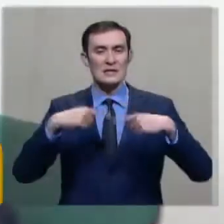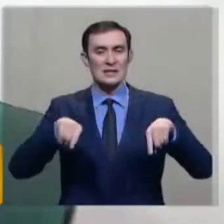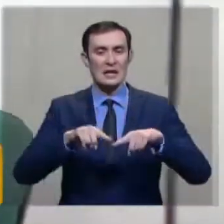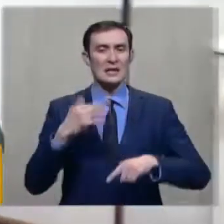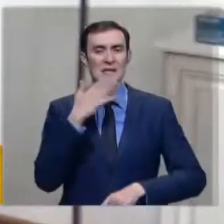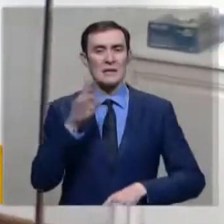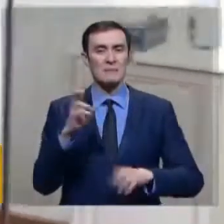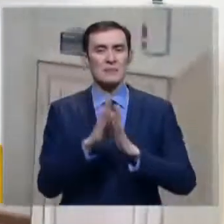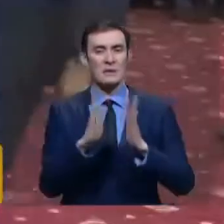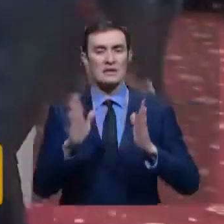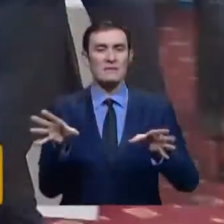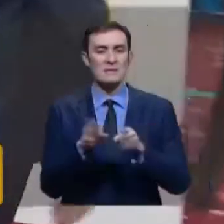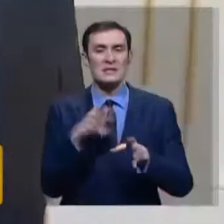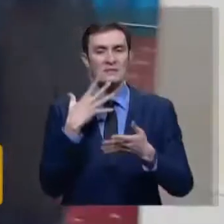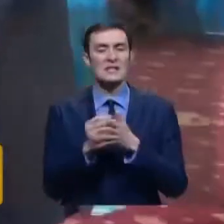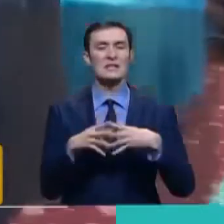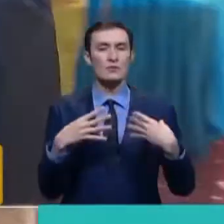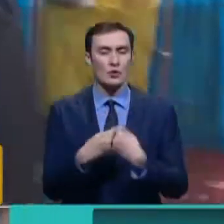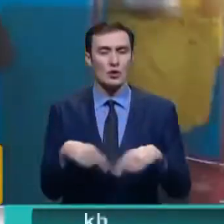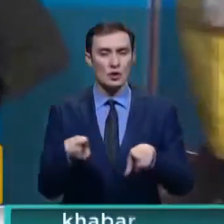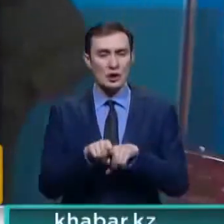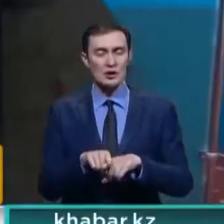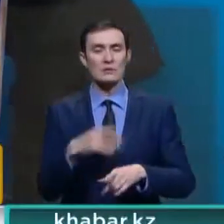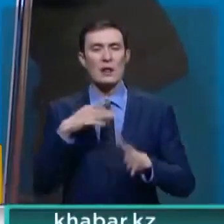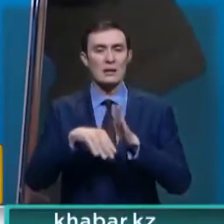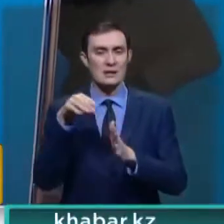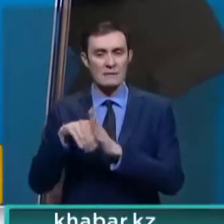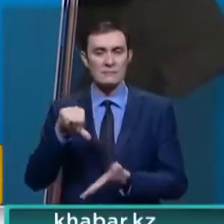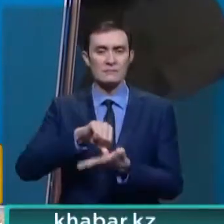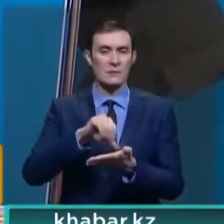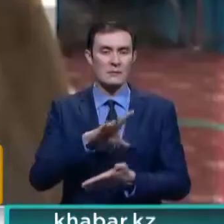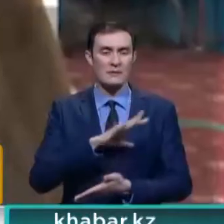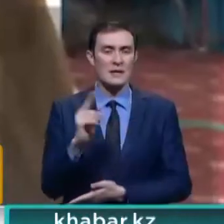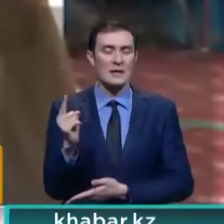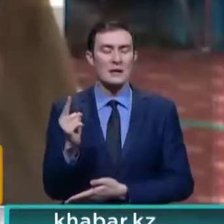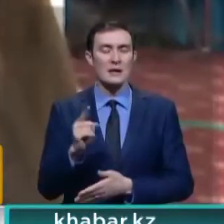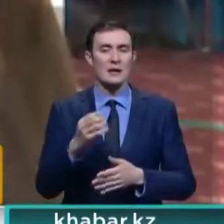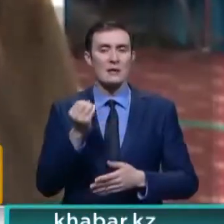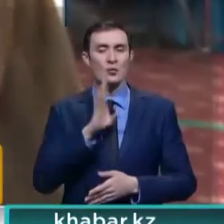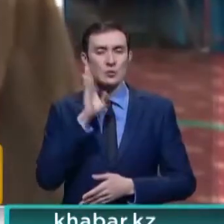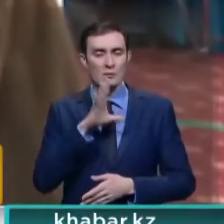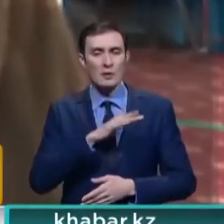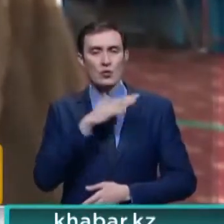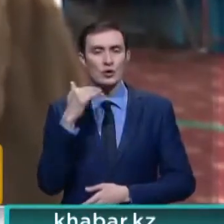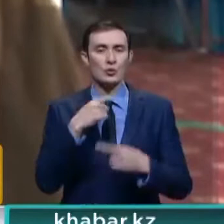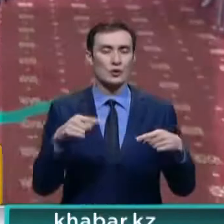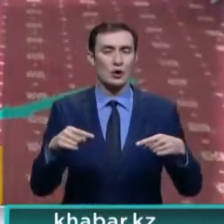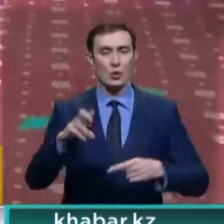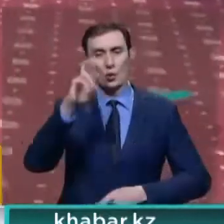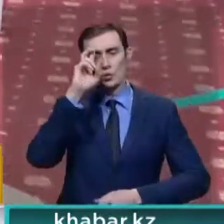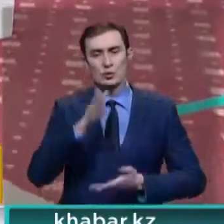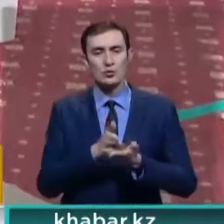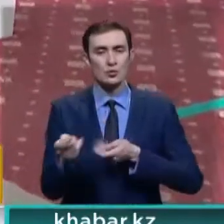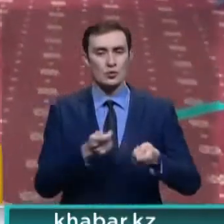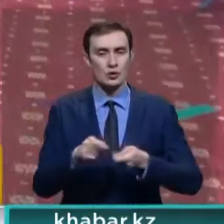библиотеки вместе с семьей сюда же отдать свои голоса сегодня в первой половине дня пришли многие другие государственные